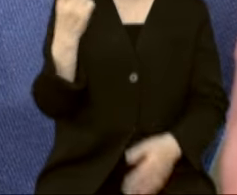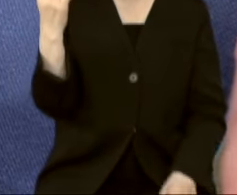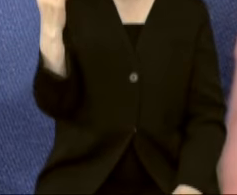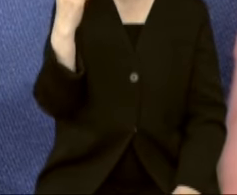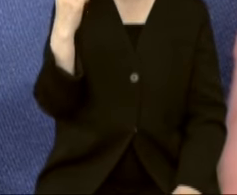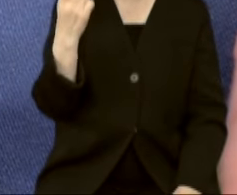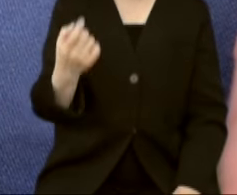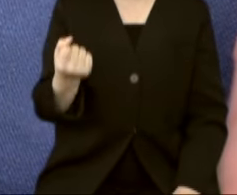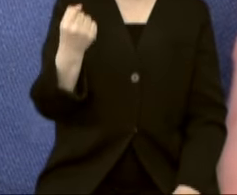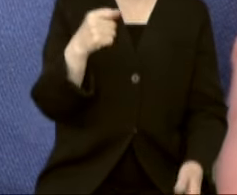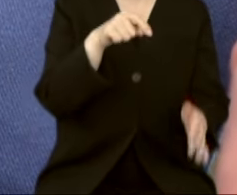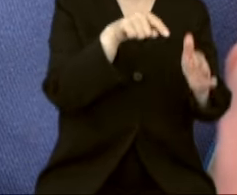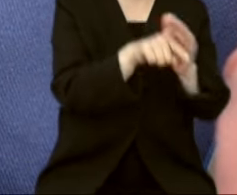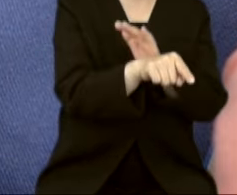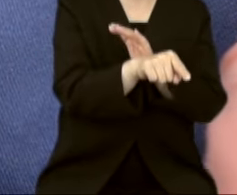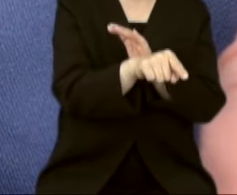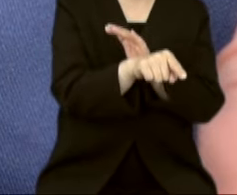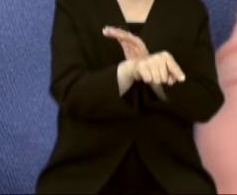들어가서 주님의